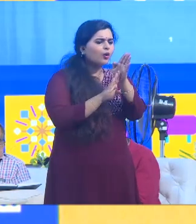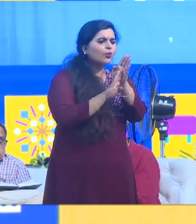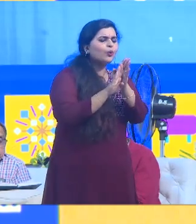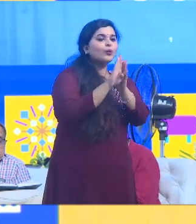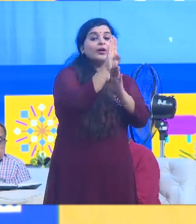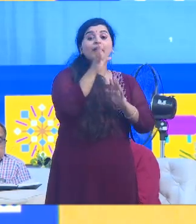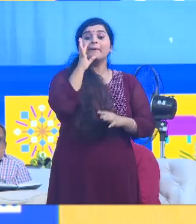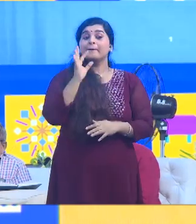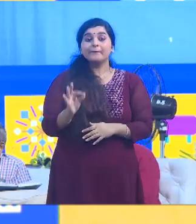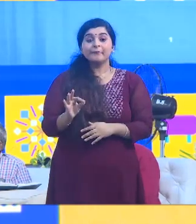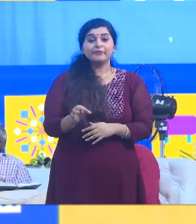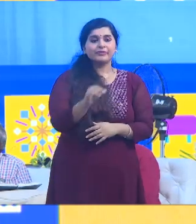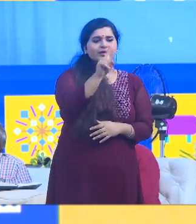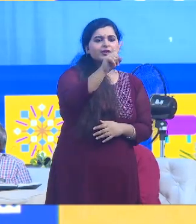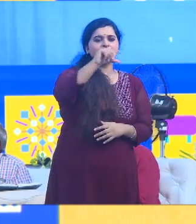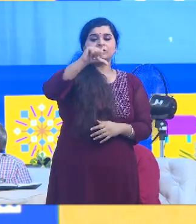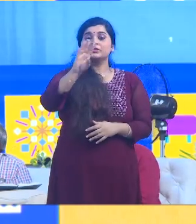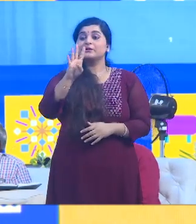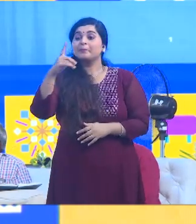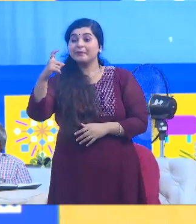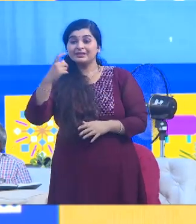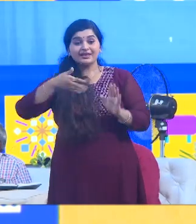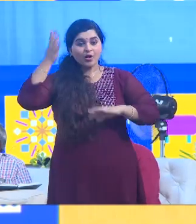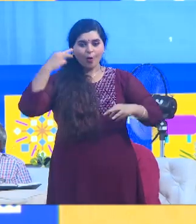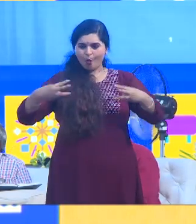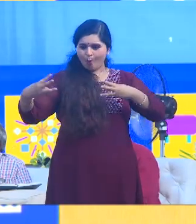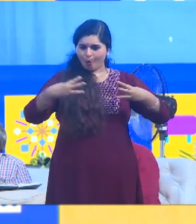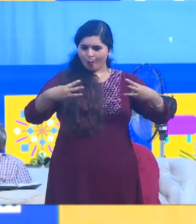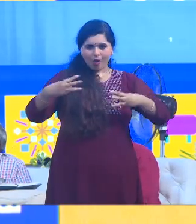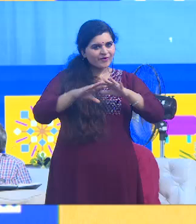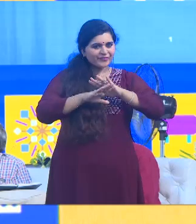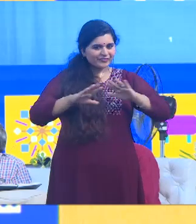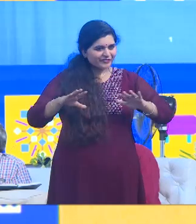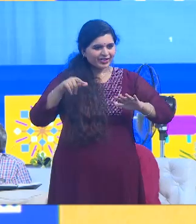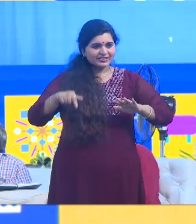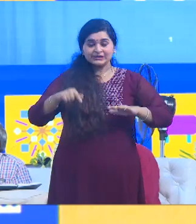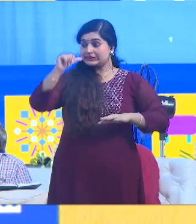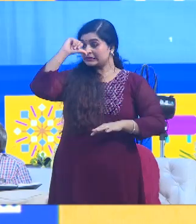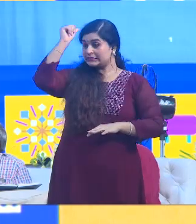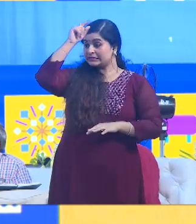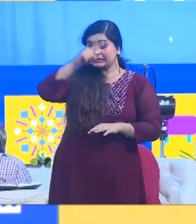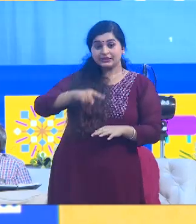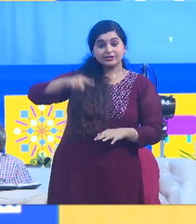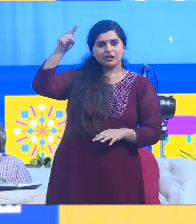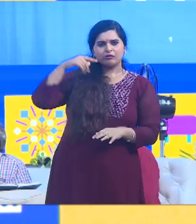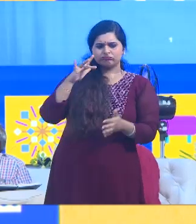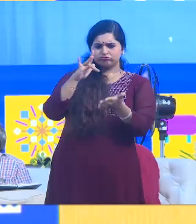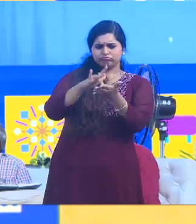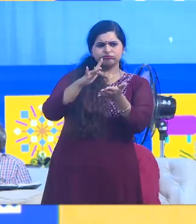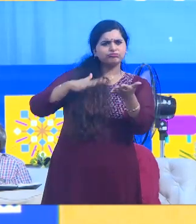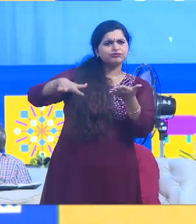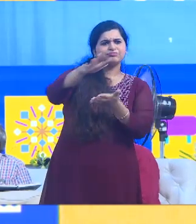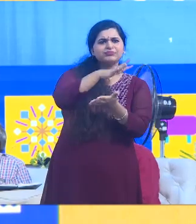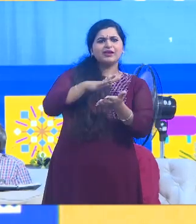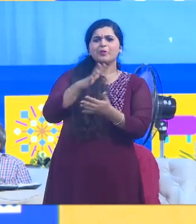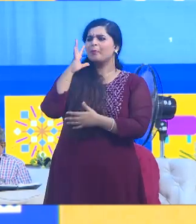കൃത്യമായിട്ട് 1947 കൂടിയുള്ള രാജ്യത്തിൻ്റെ, ഇന്ത്യ ഉപഭൂഖണ്ഡത്തിൻ്റെ, ഇന്ത്യൻ സബ് കോണ്ടിനെൻറ്റിൻ്റെ ഏറ്റവും മികച്ച